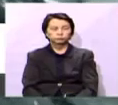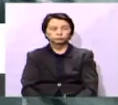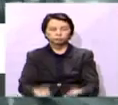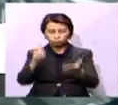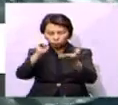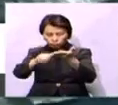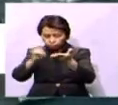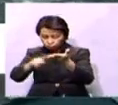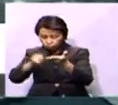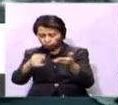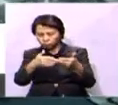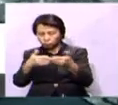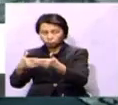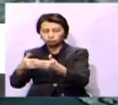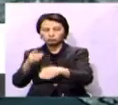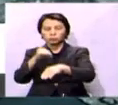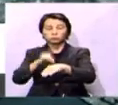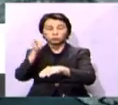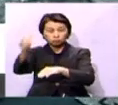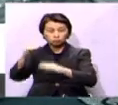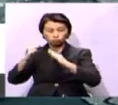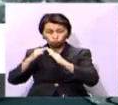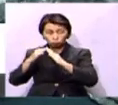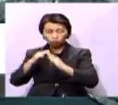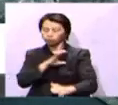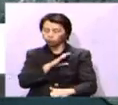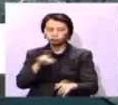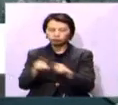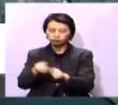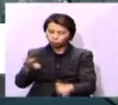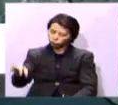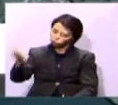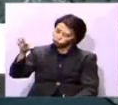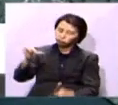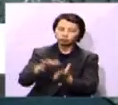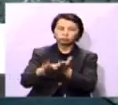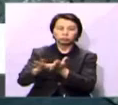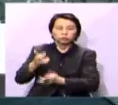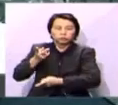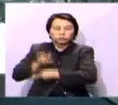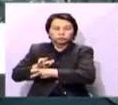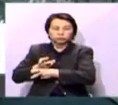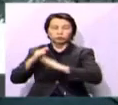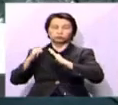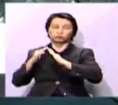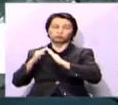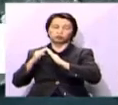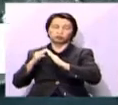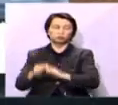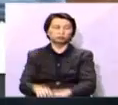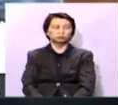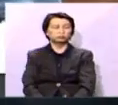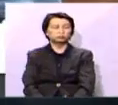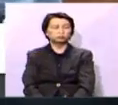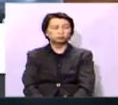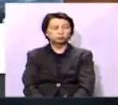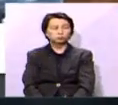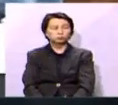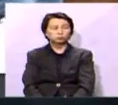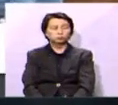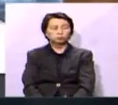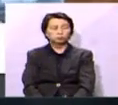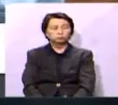Hasil pemeriksaan lanjut di kediaman suspek, pihak polis turut menjumpai dadah yang disimpan di rumah berkenaan. Di dalam beg